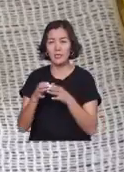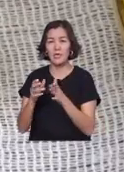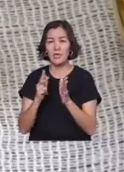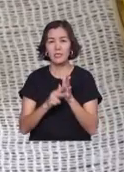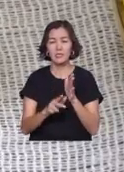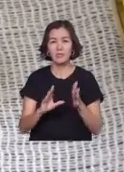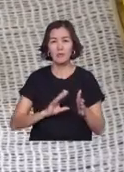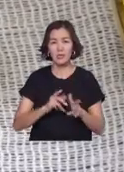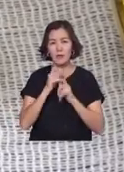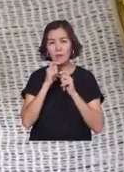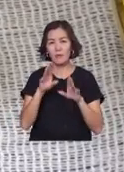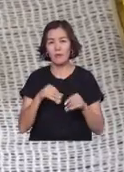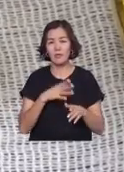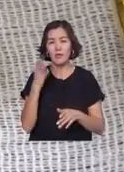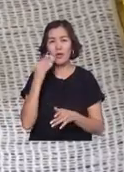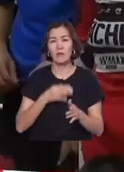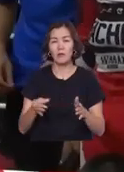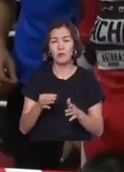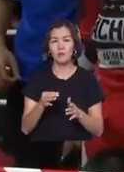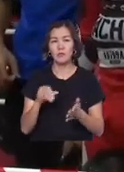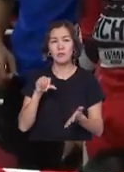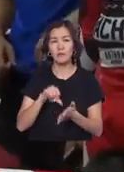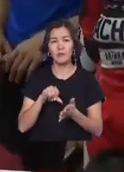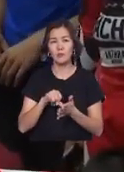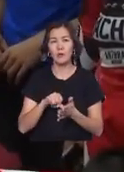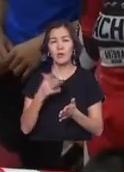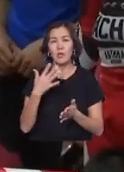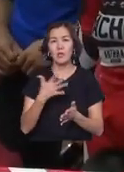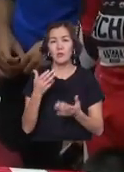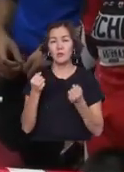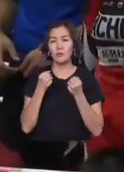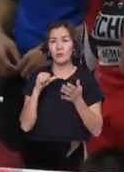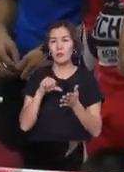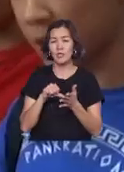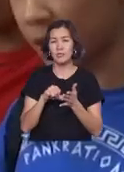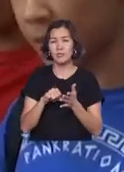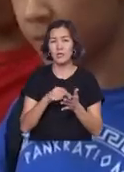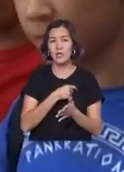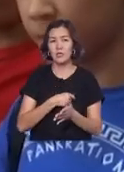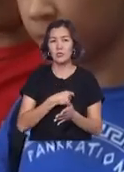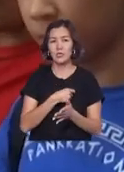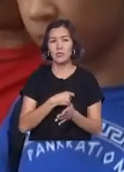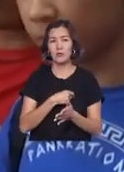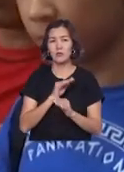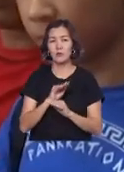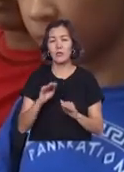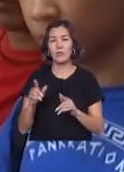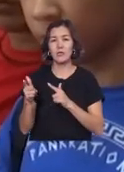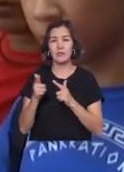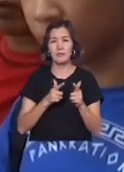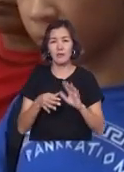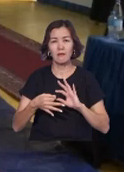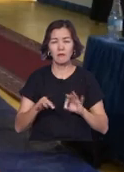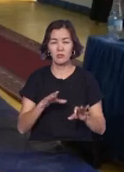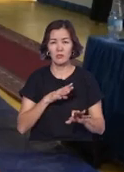медальді сарапқа салды. Алматы облысынан бозгілемді белдесуге 55 спортшы шықты. Құрама жаттықтырушысы балалардың дайындығы тың